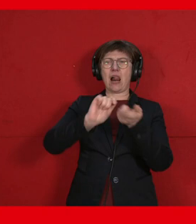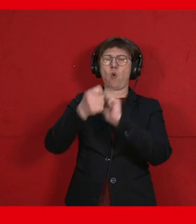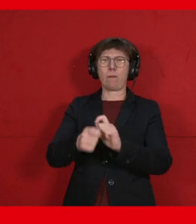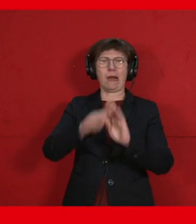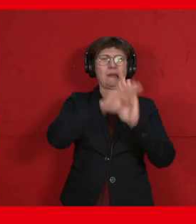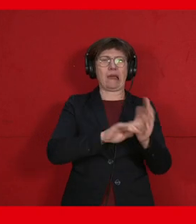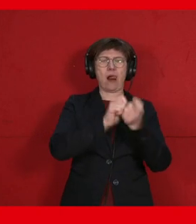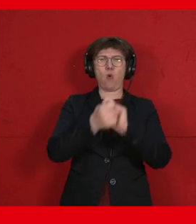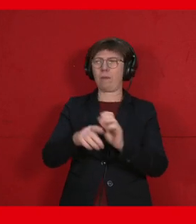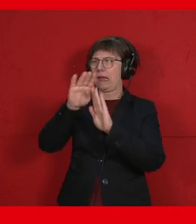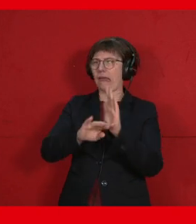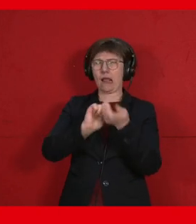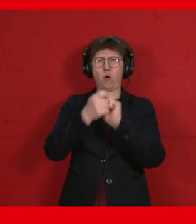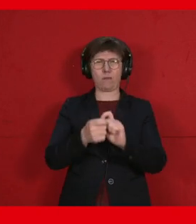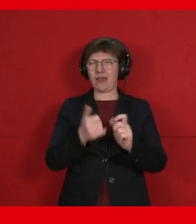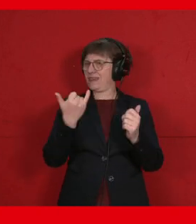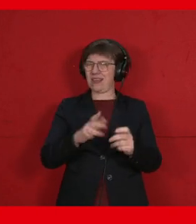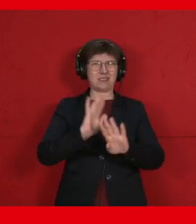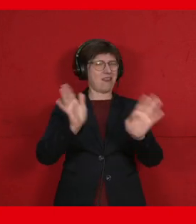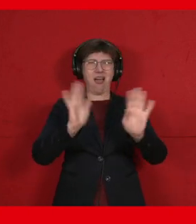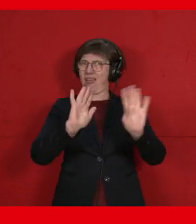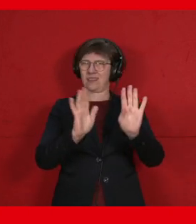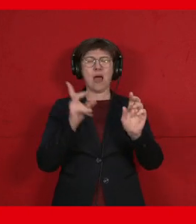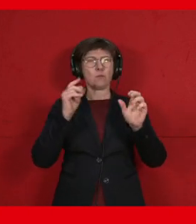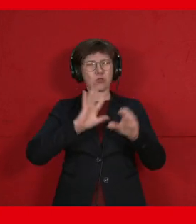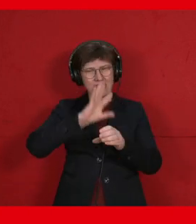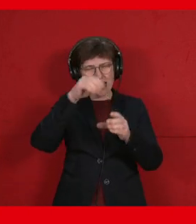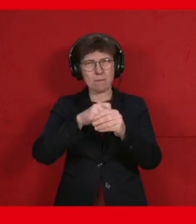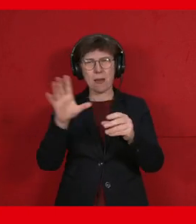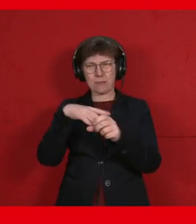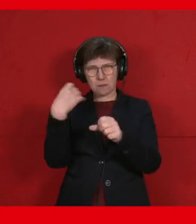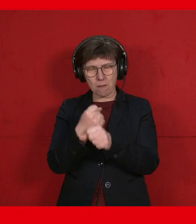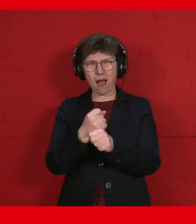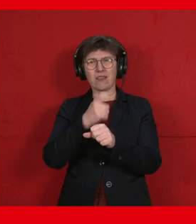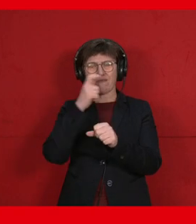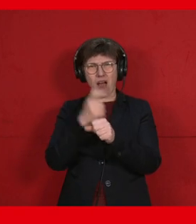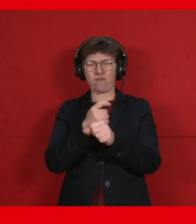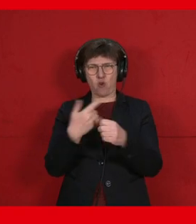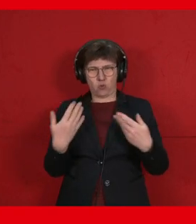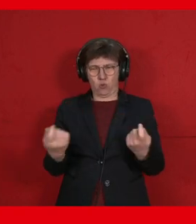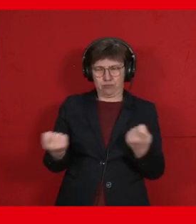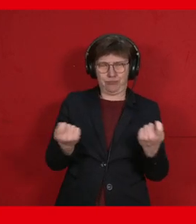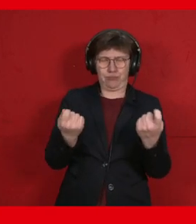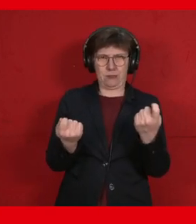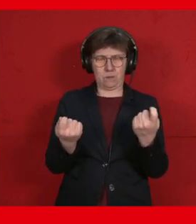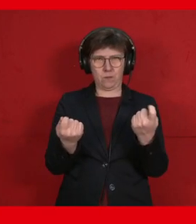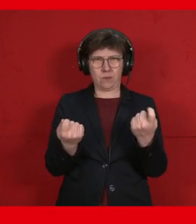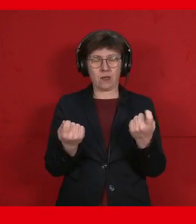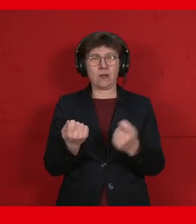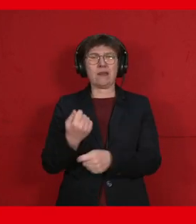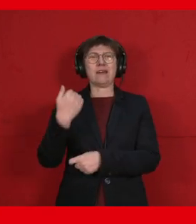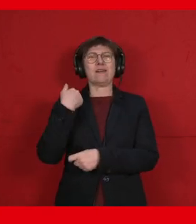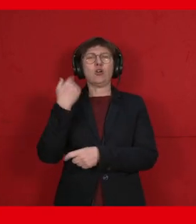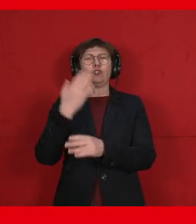haben, die müssen jetzt auch aufs Spielfeld und ihren Teil der Verantwortung übernehmen. Vielen Dank soweit. Sie